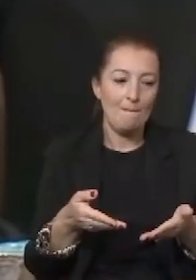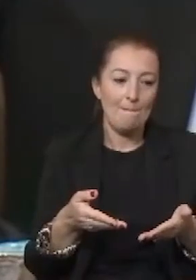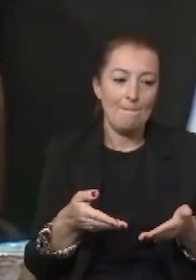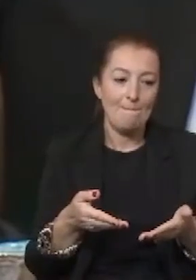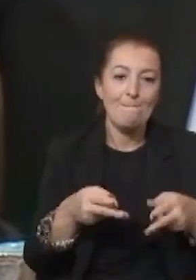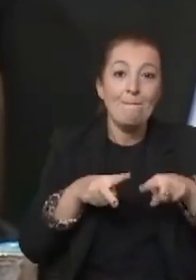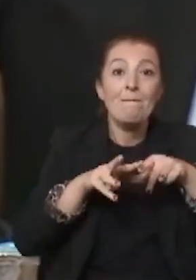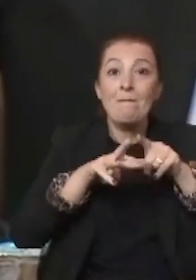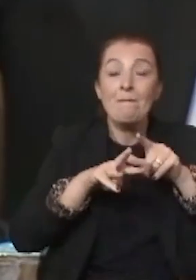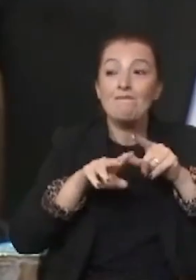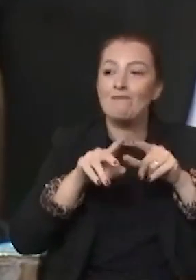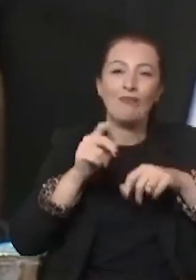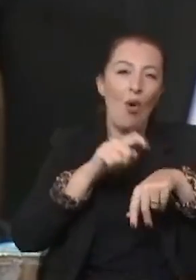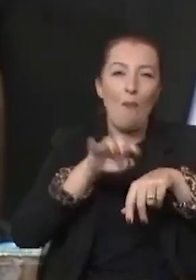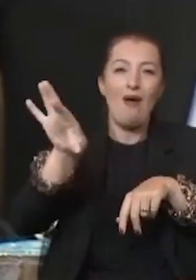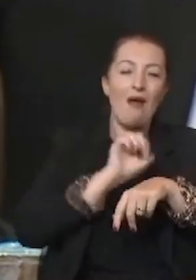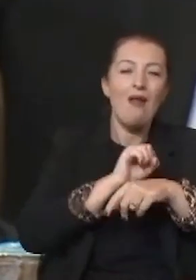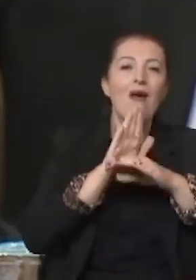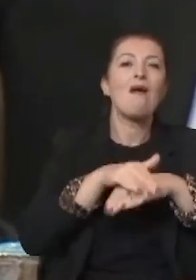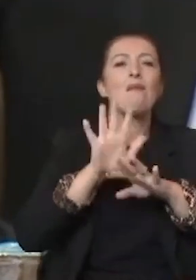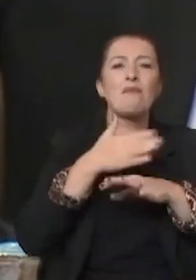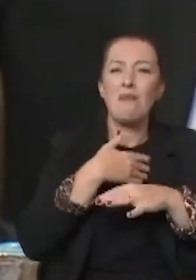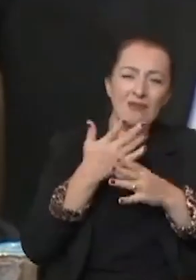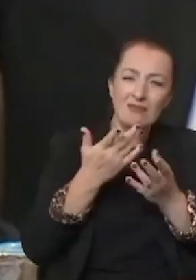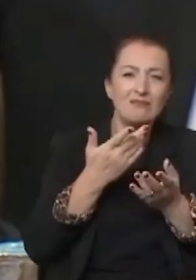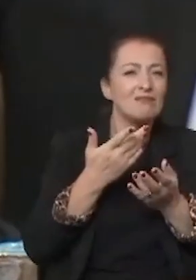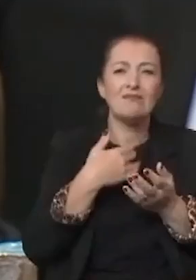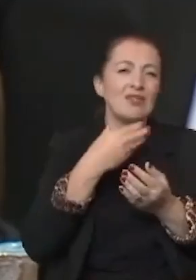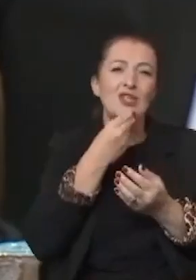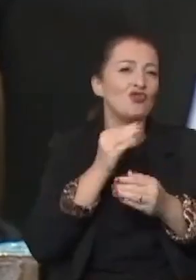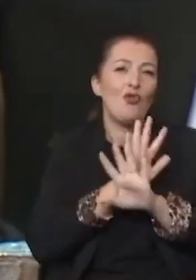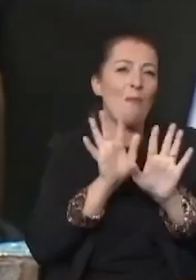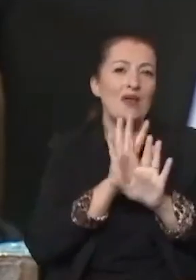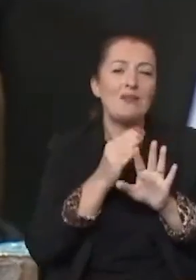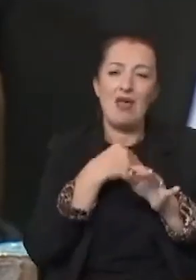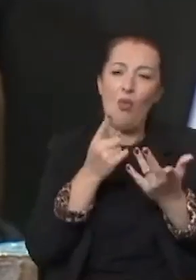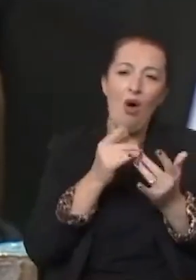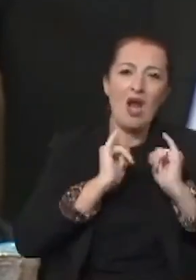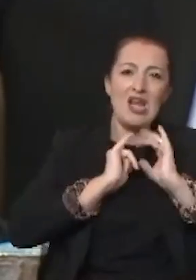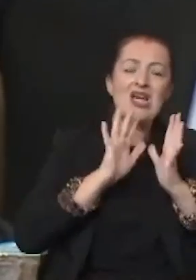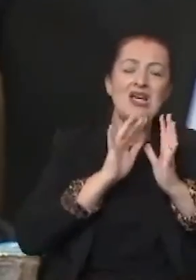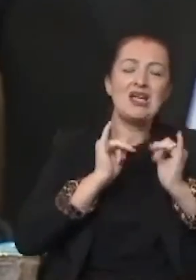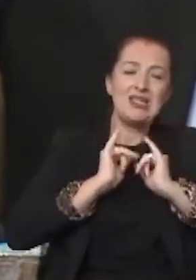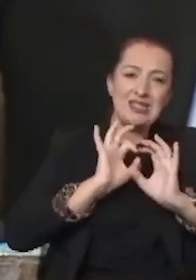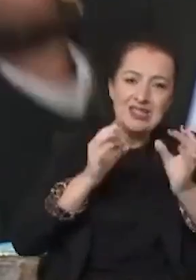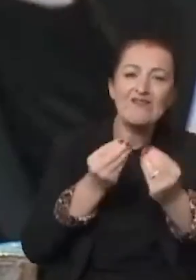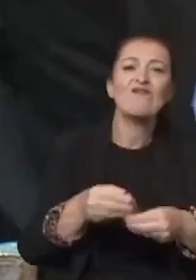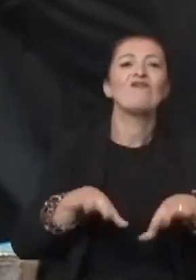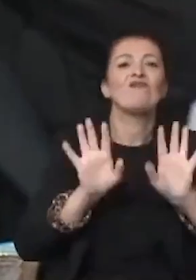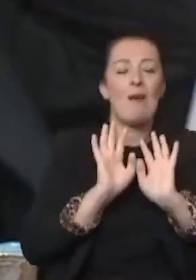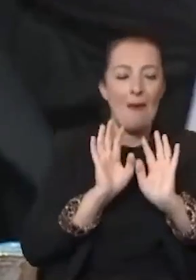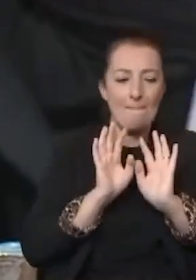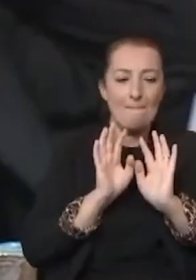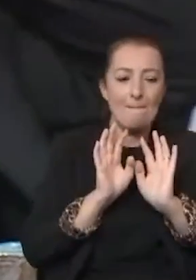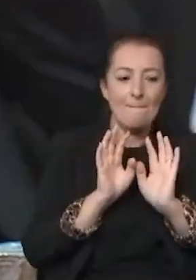Mention yapmadım kendisini. Adetim değildir. Hiçbir meclis üyesi arkadaşı mentionlayarak rahatsız etmem. Ama tabii ki de göreceğini bildiğim için şimdi Murat Bey'in ismiyle